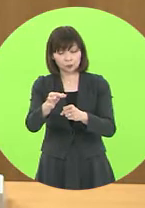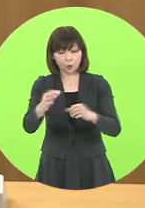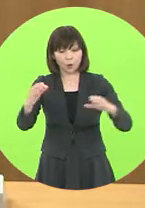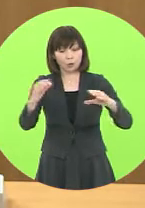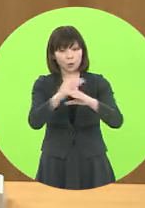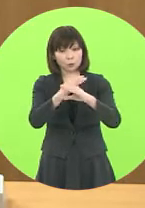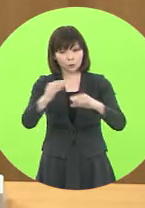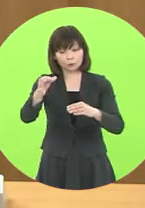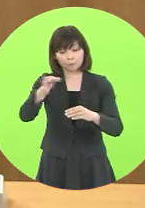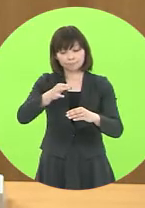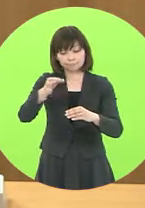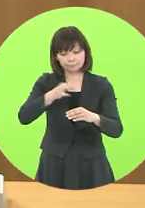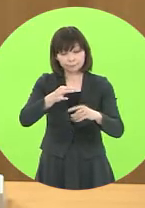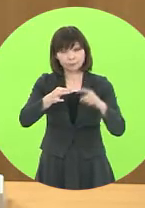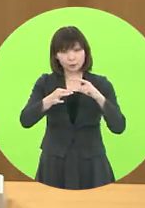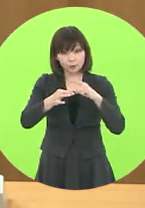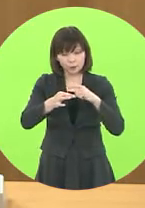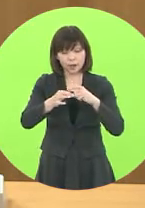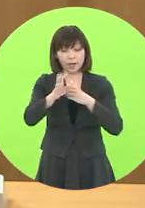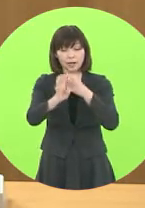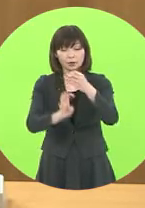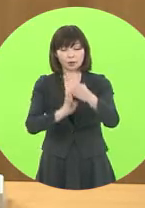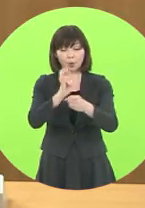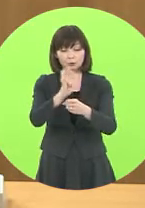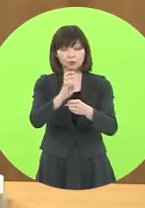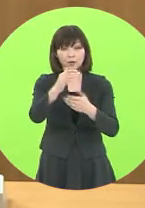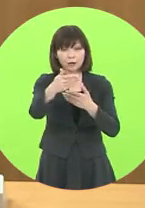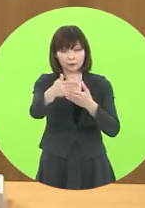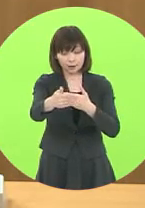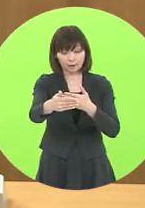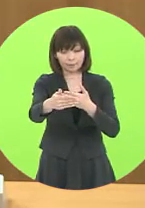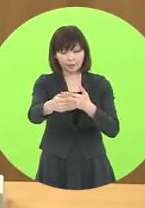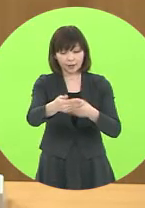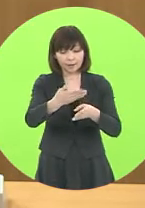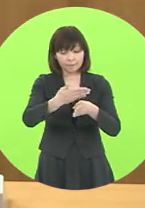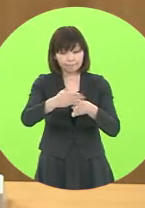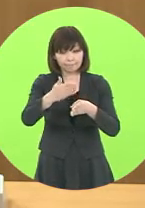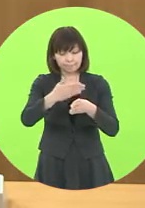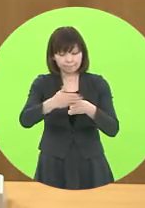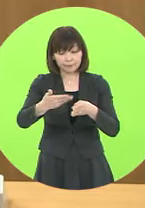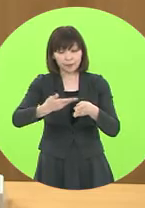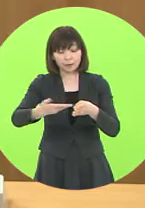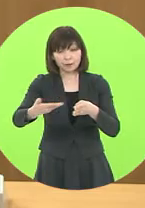により40年の償還期間の間に償還できる計画となっていることを確認しております